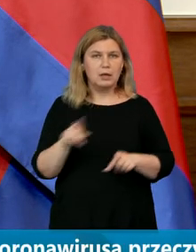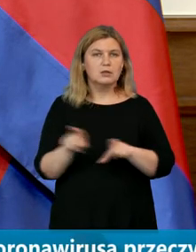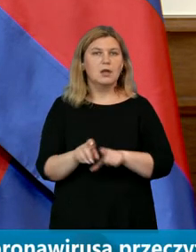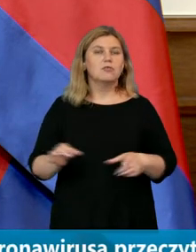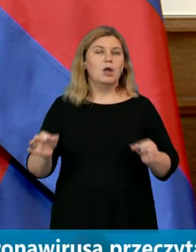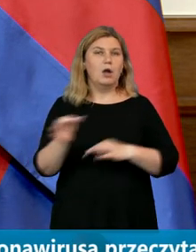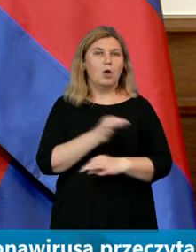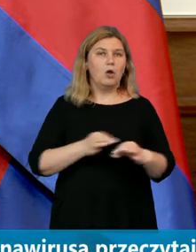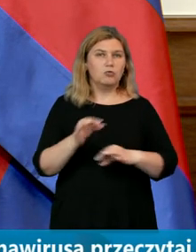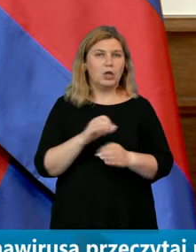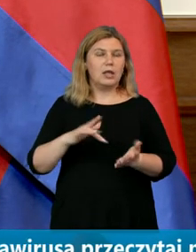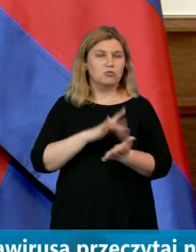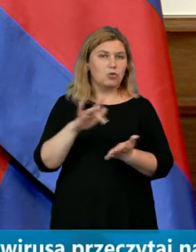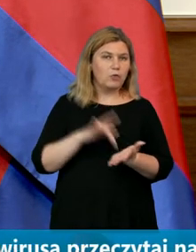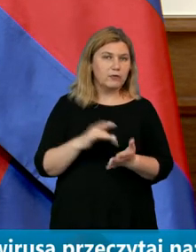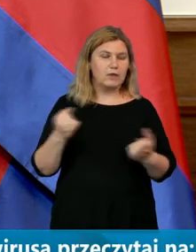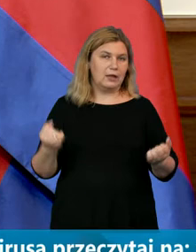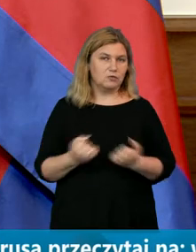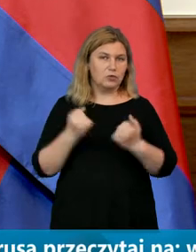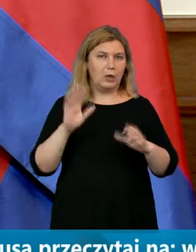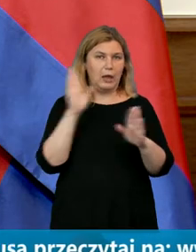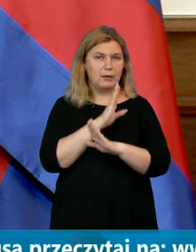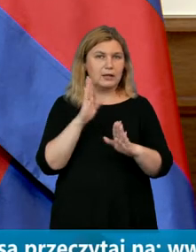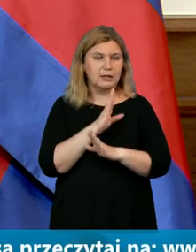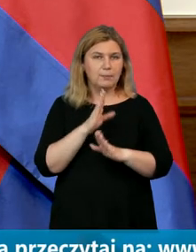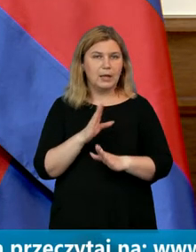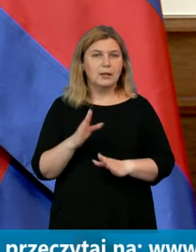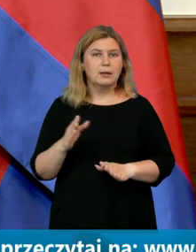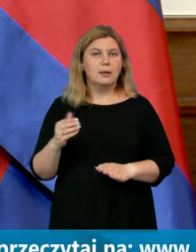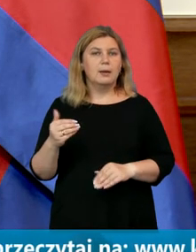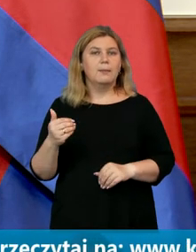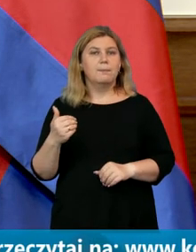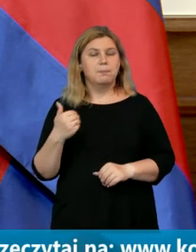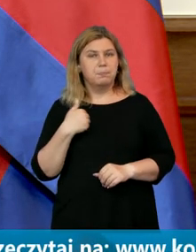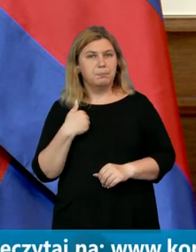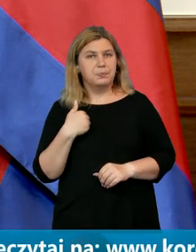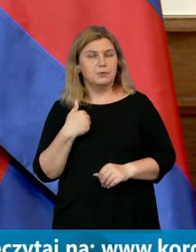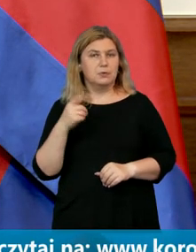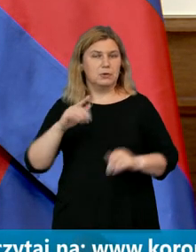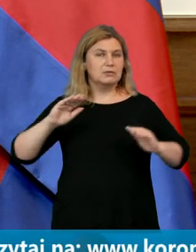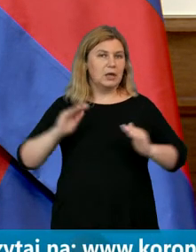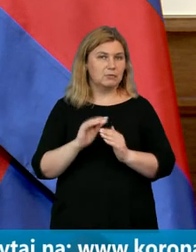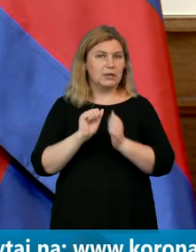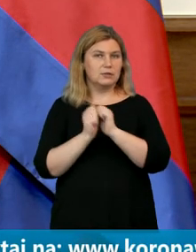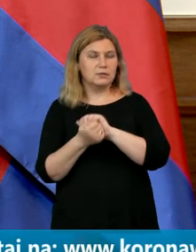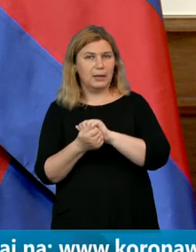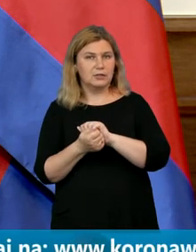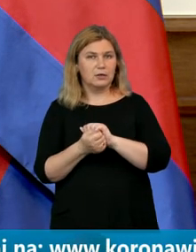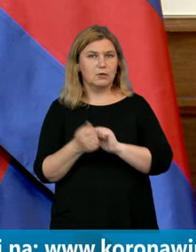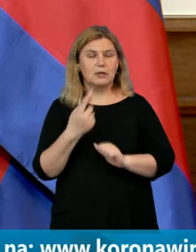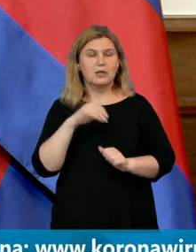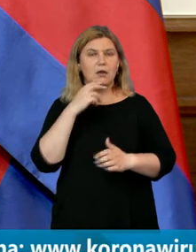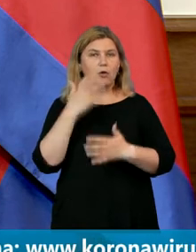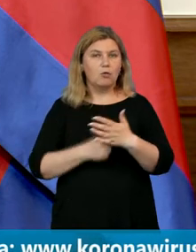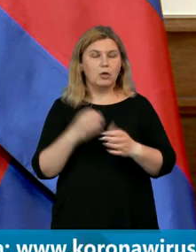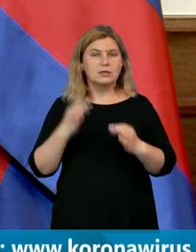oszczędzanie środowiska i działanie, żeby ten klimat w jak najmniejszym stopniu się zmieniał na naszą niekorzyść. Teraz